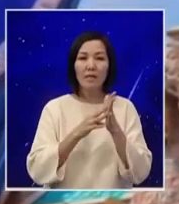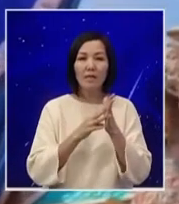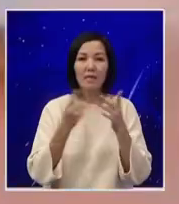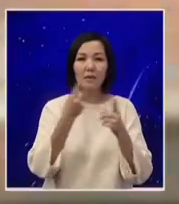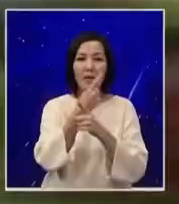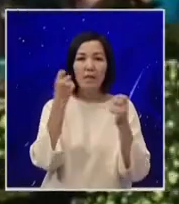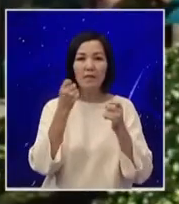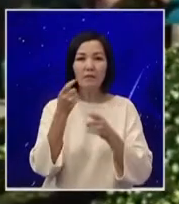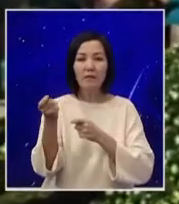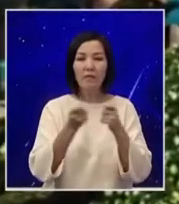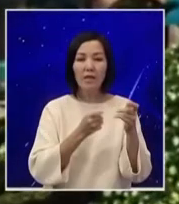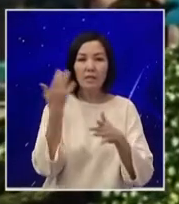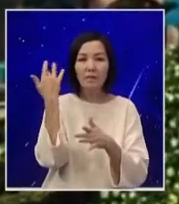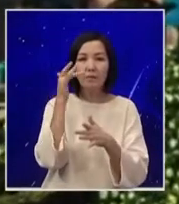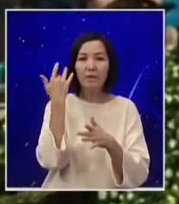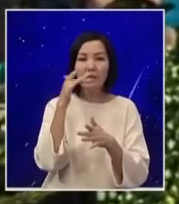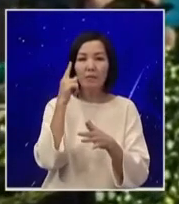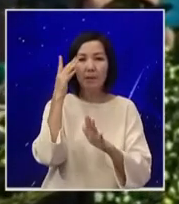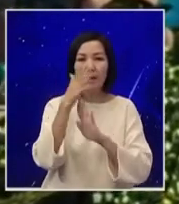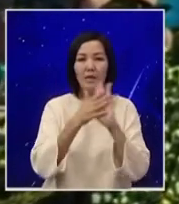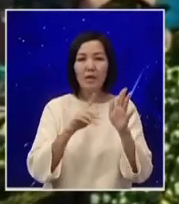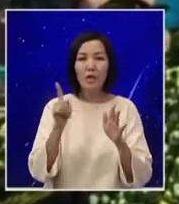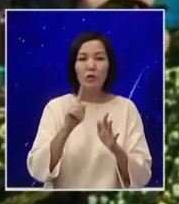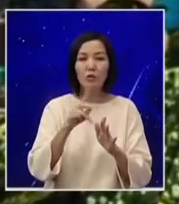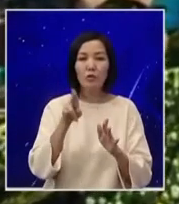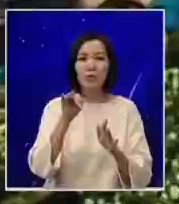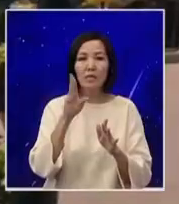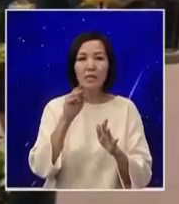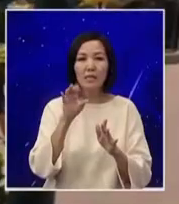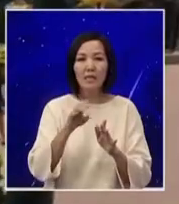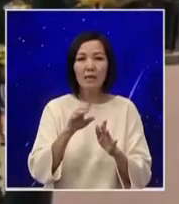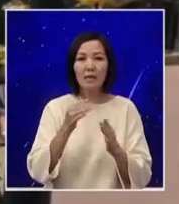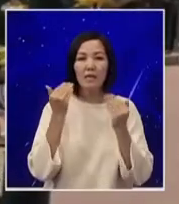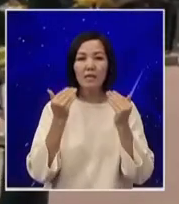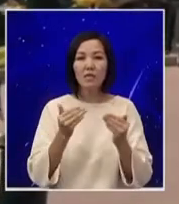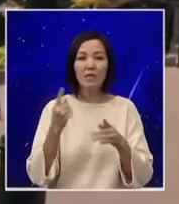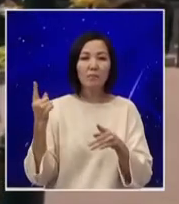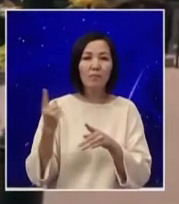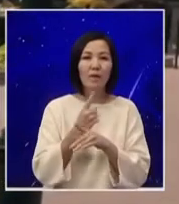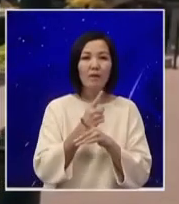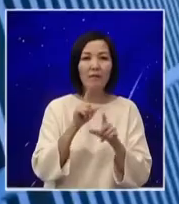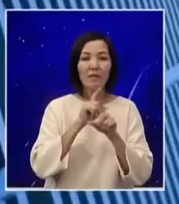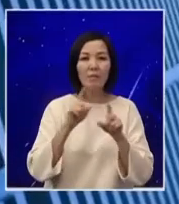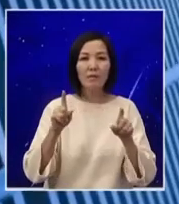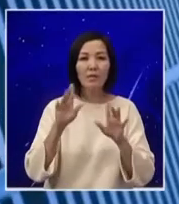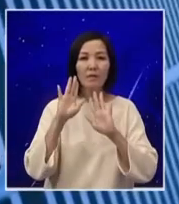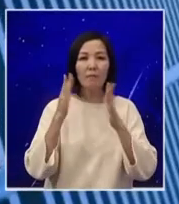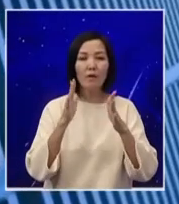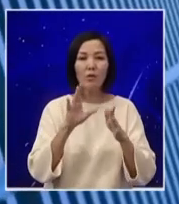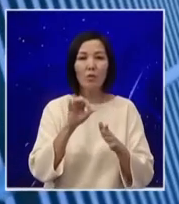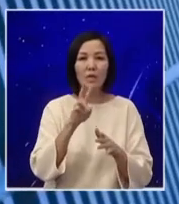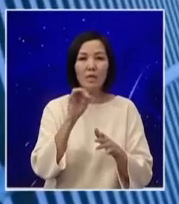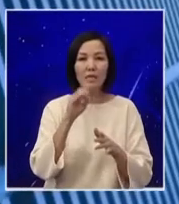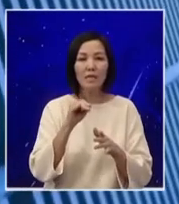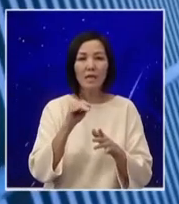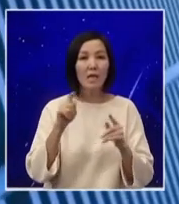как власти калифорнии дали понять что disneyland resort в анахайме самые первые из тематических парков уолта